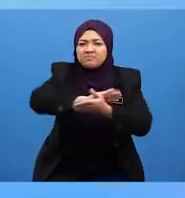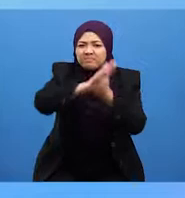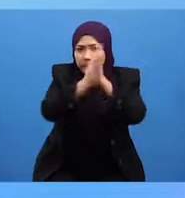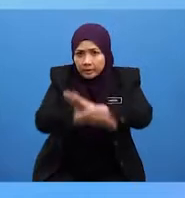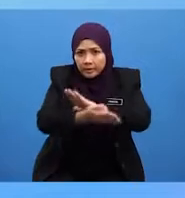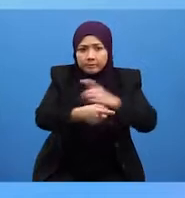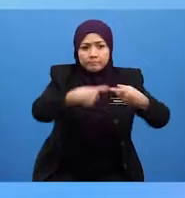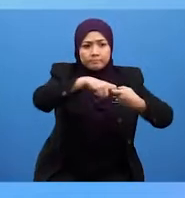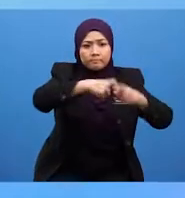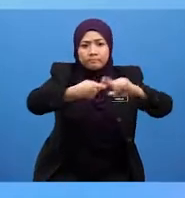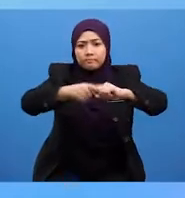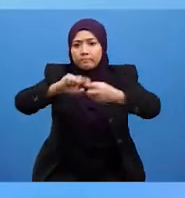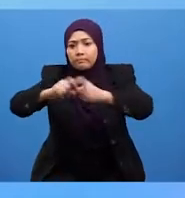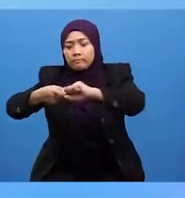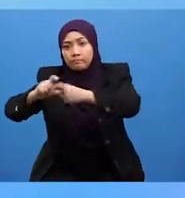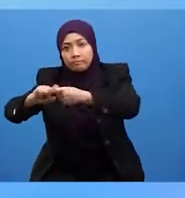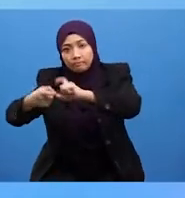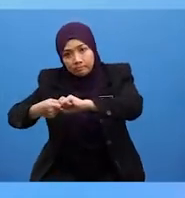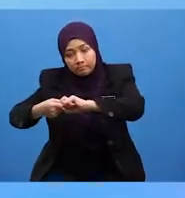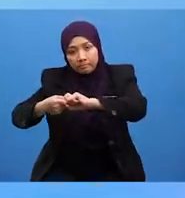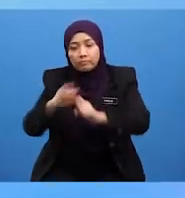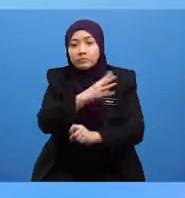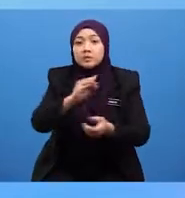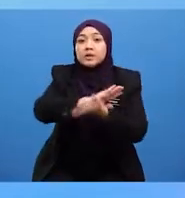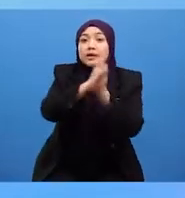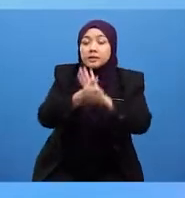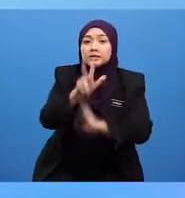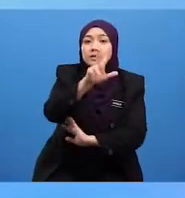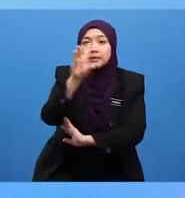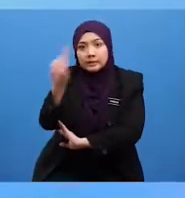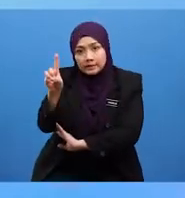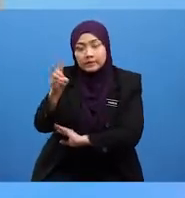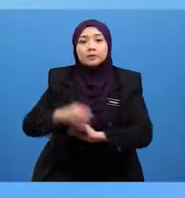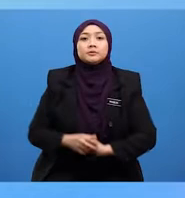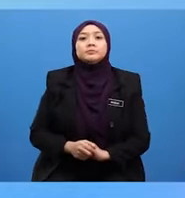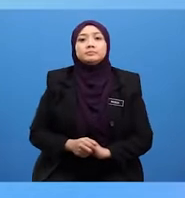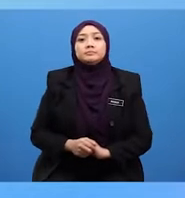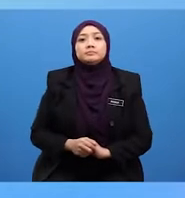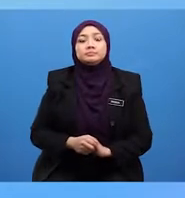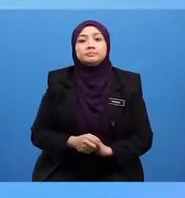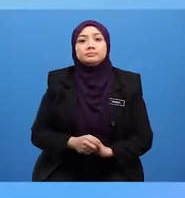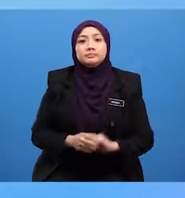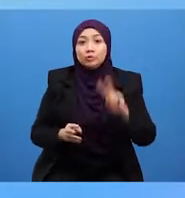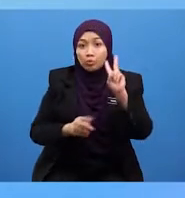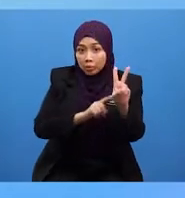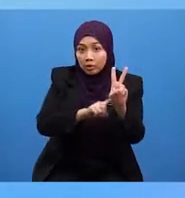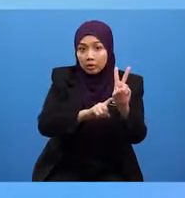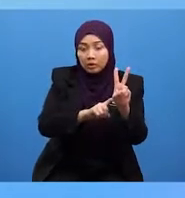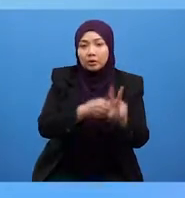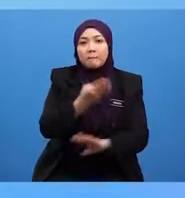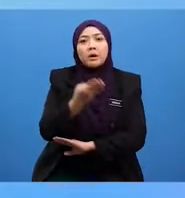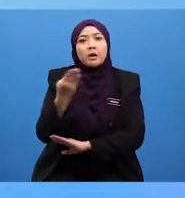polimer atau rangkaian tiga dimensi. Yang kedua, bahan mentah yang